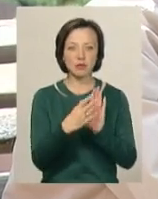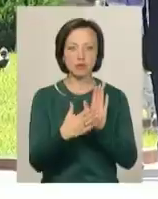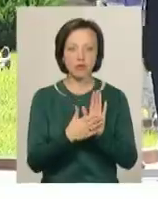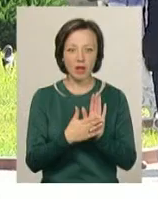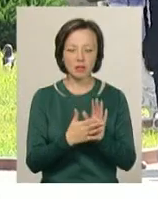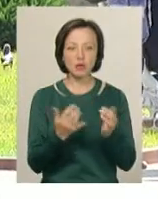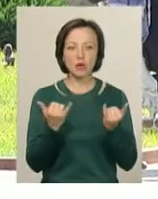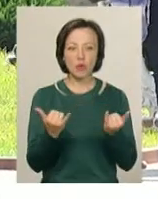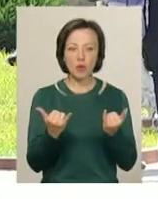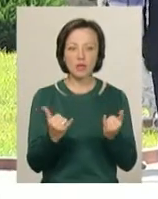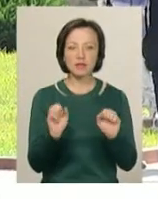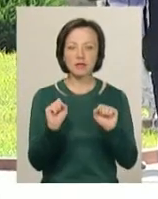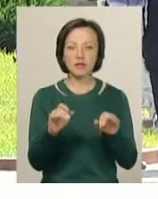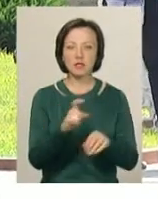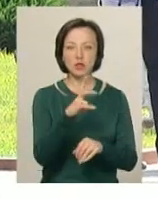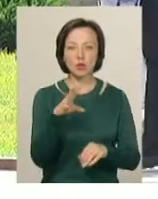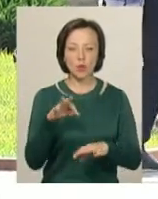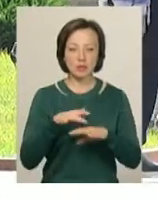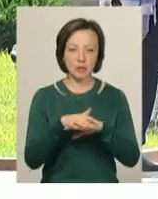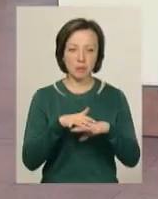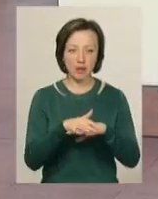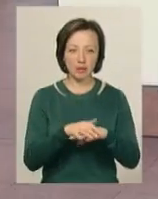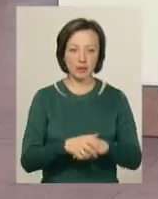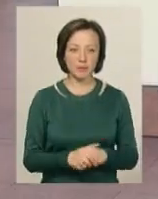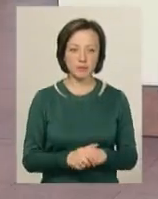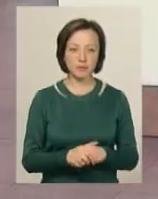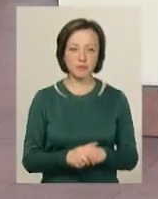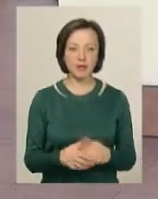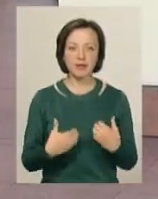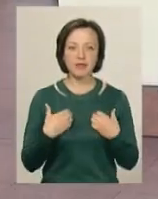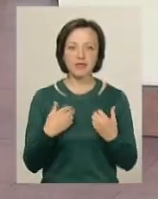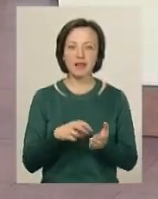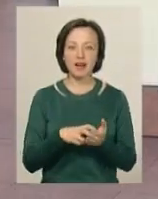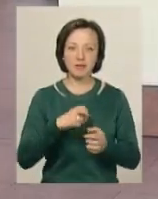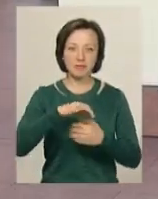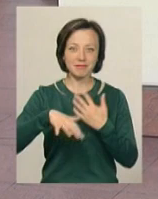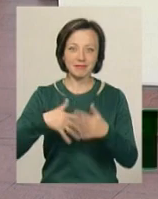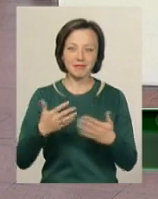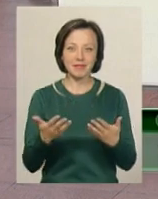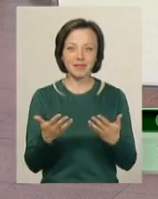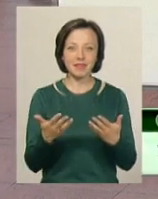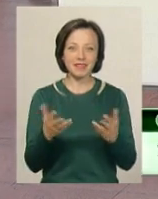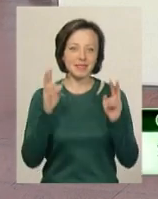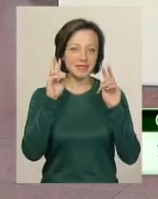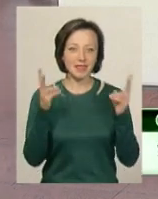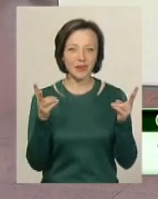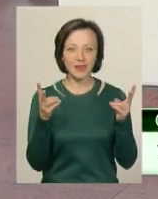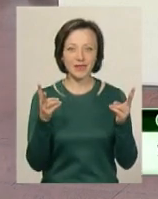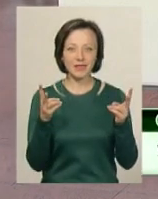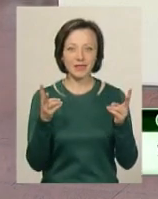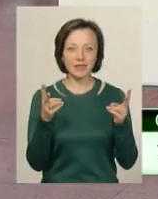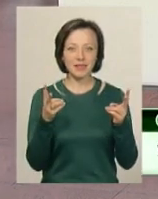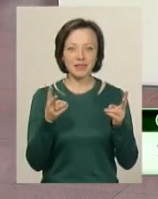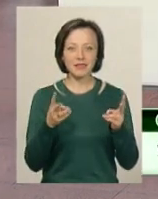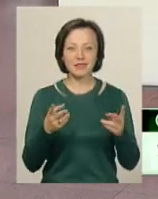зареєструватися. Сьогодні вони складатимуть ЗНО з математики. Страх в перемішку з, не знаю, з